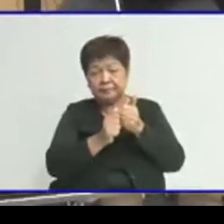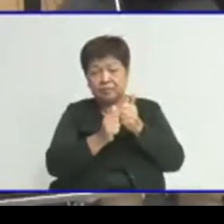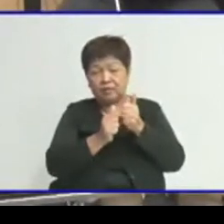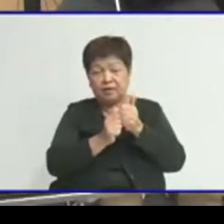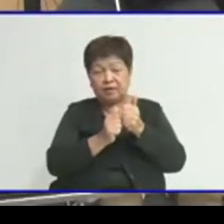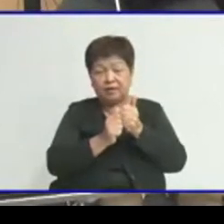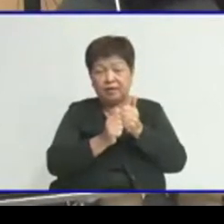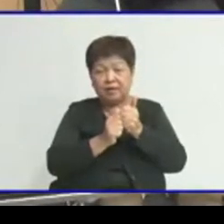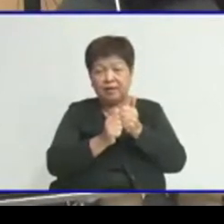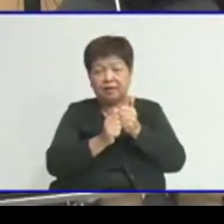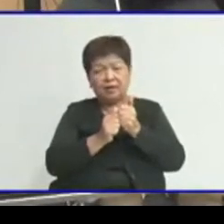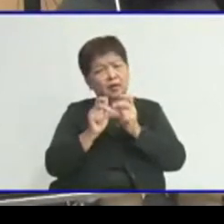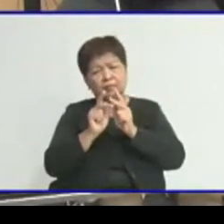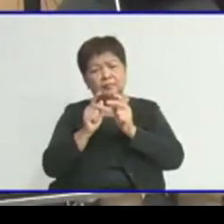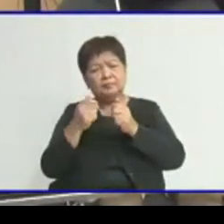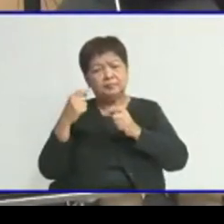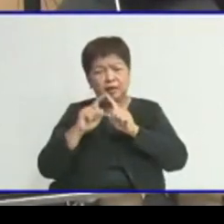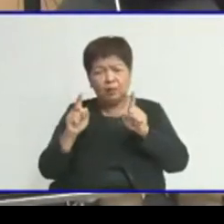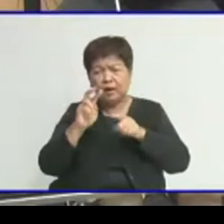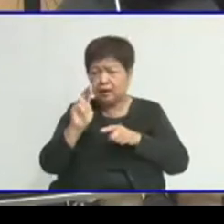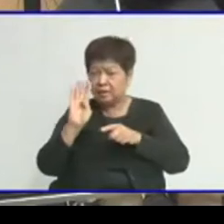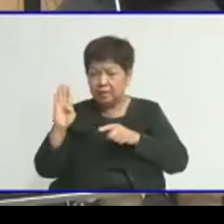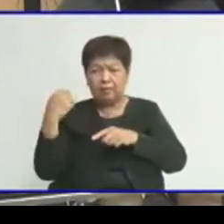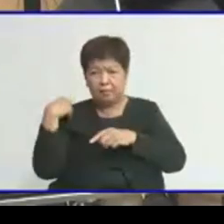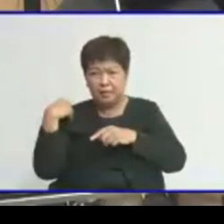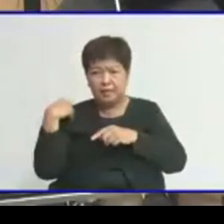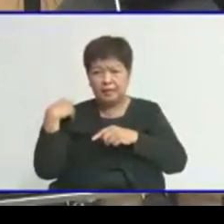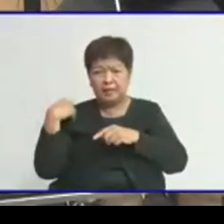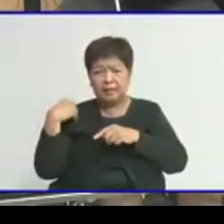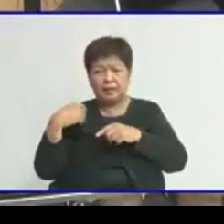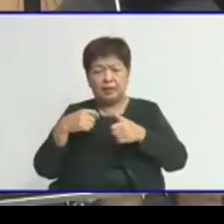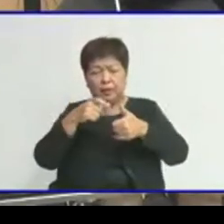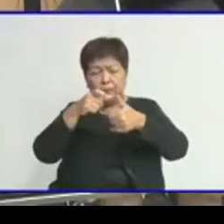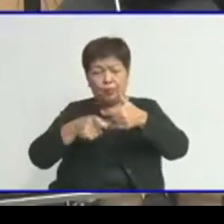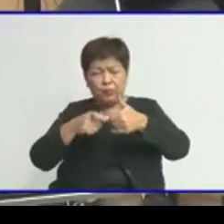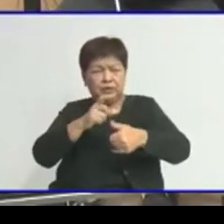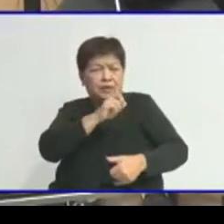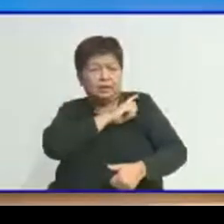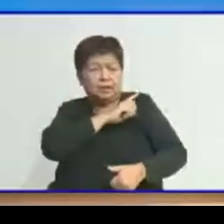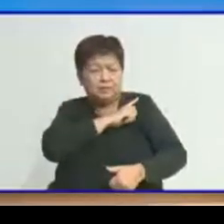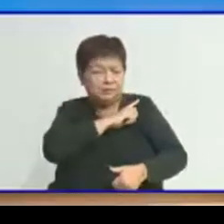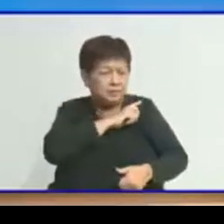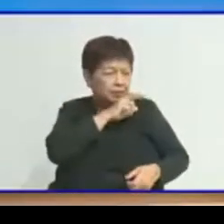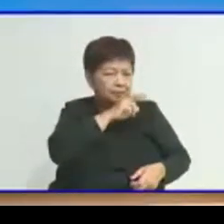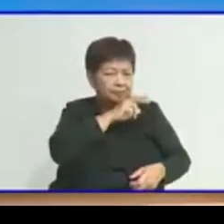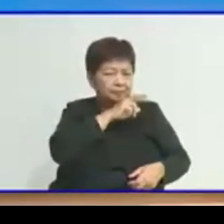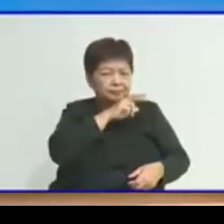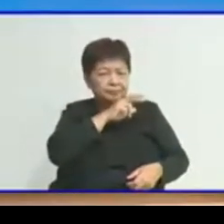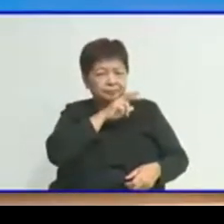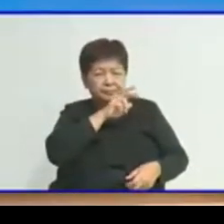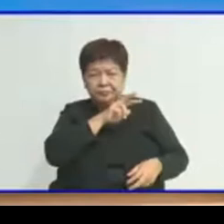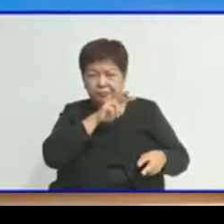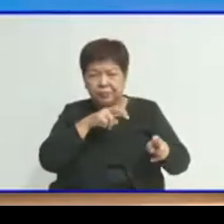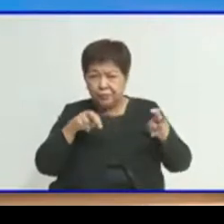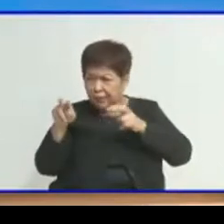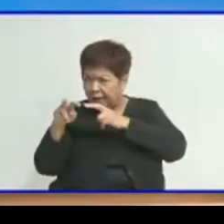Thai Police estimated the National Screening Committee, but